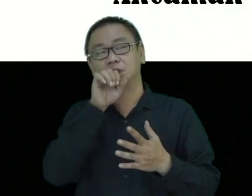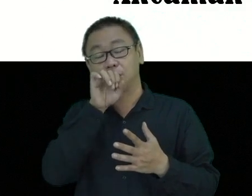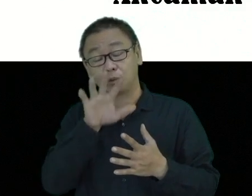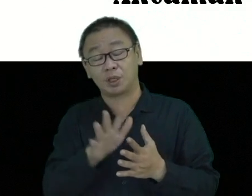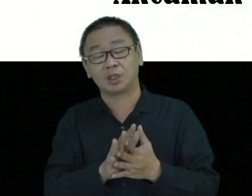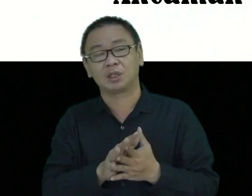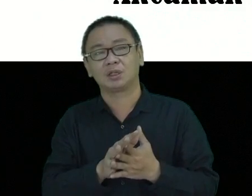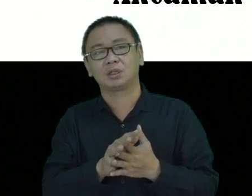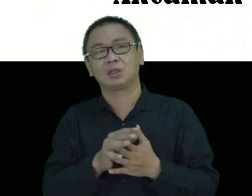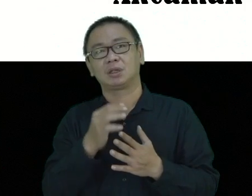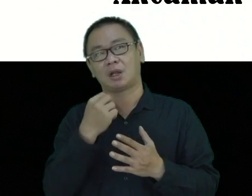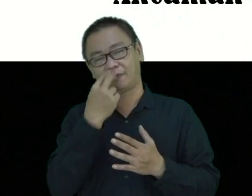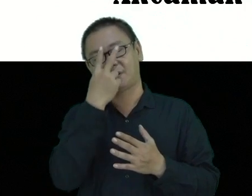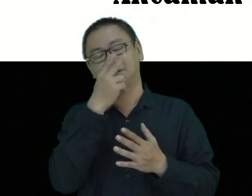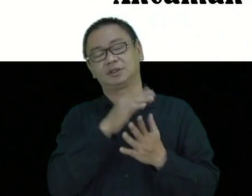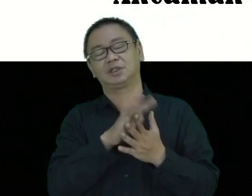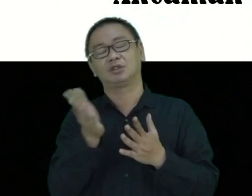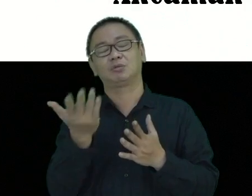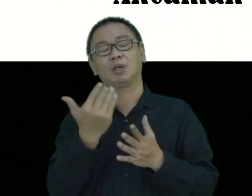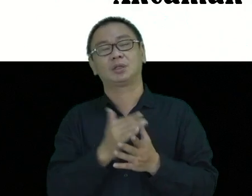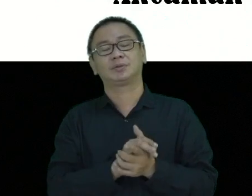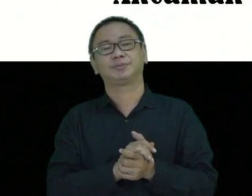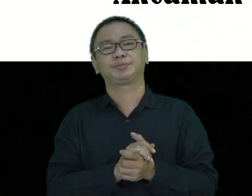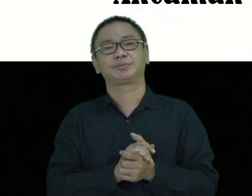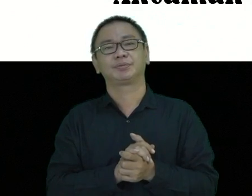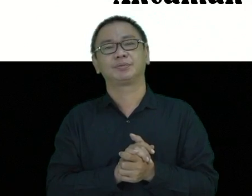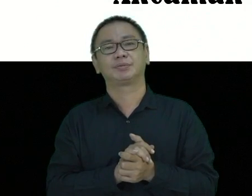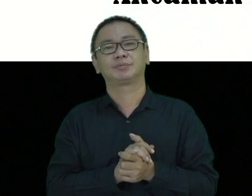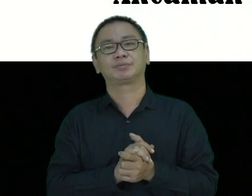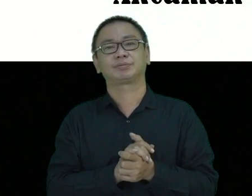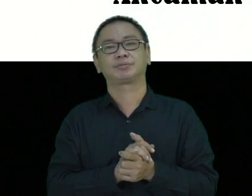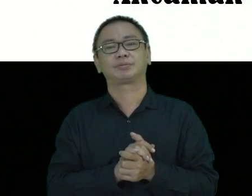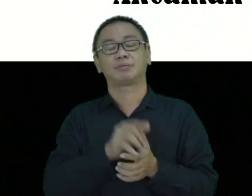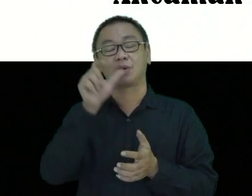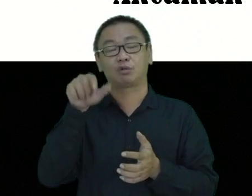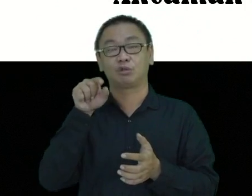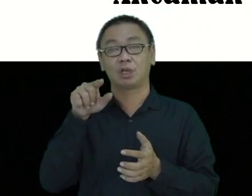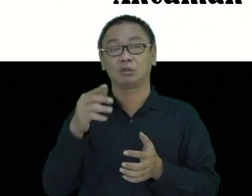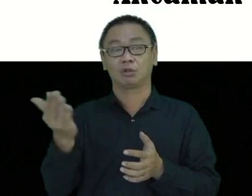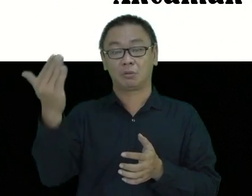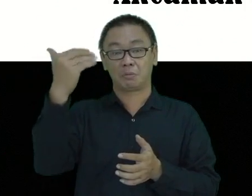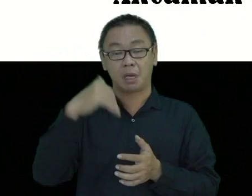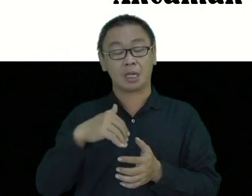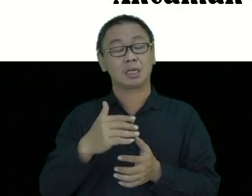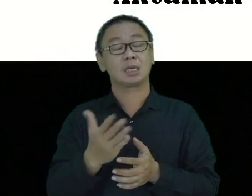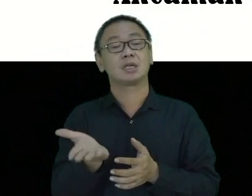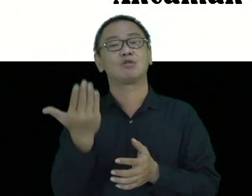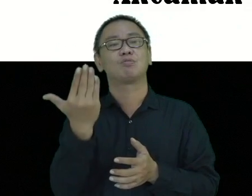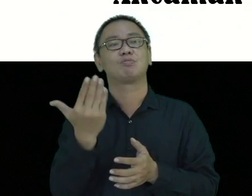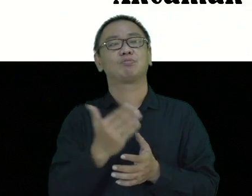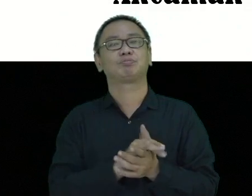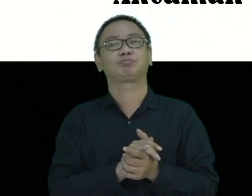atau nefes Yahweh. Sehingga dengan demikian manusia itu kembali hidup. Manusia